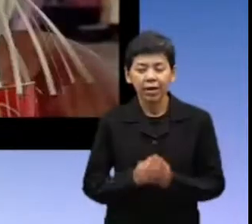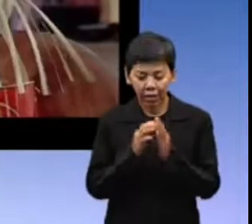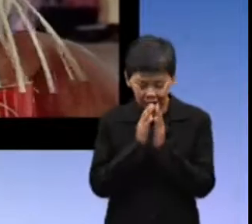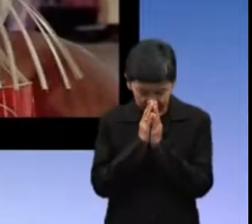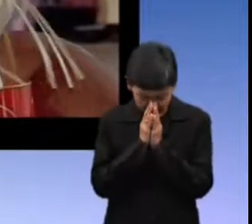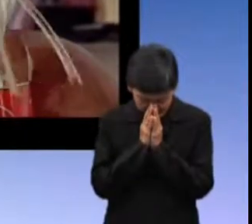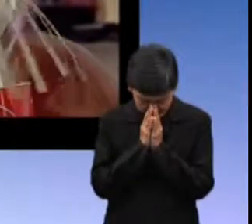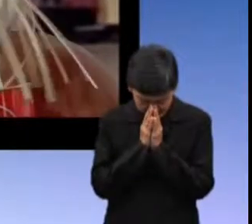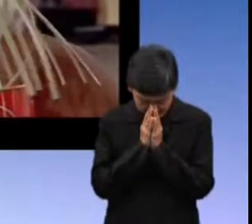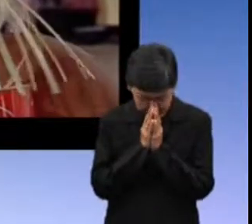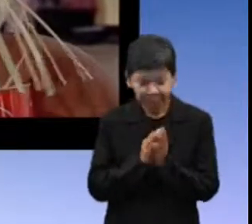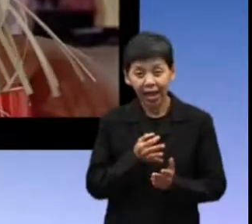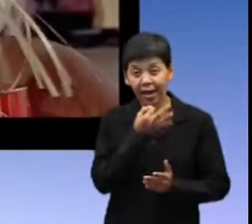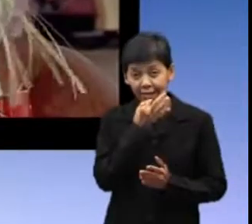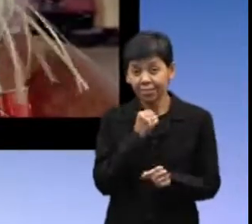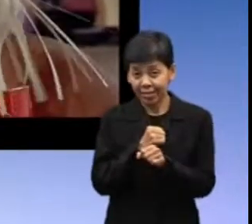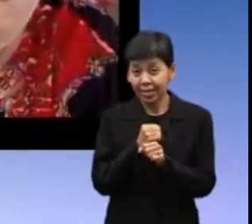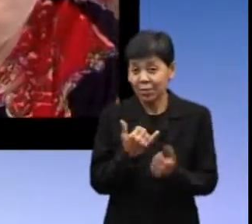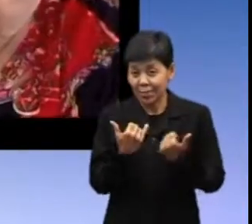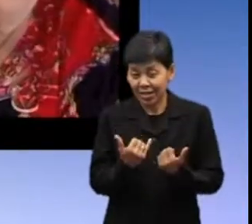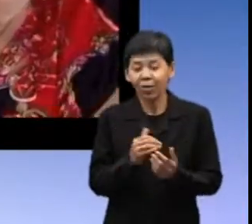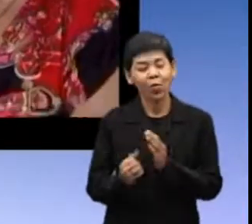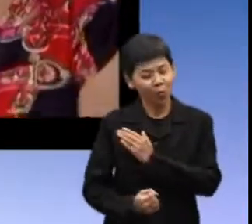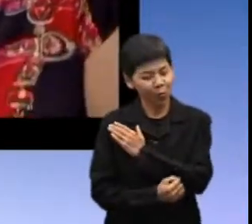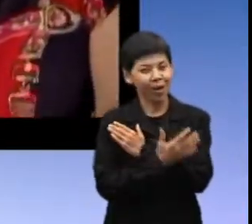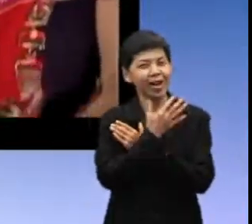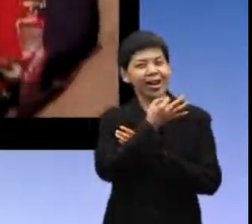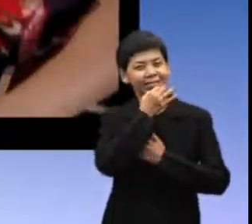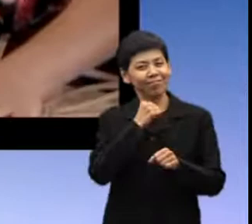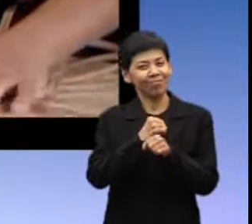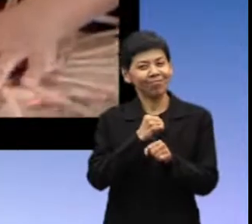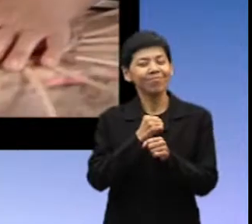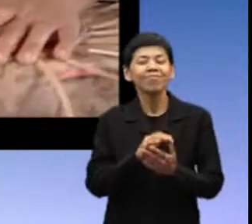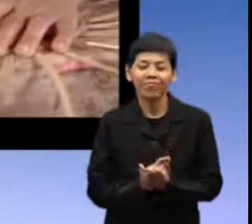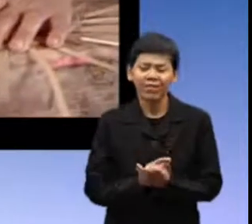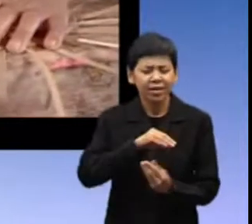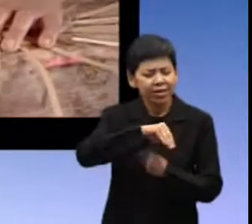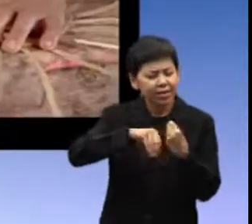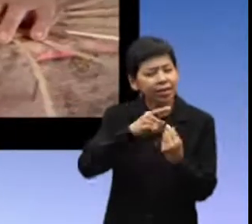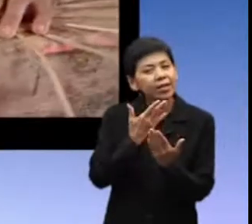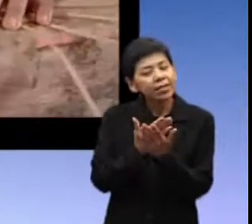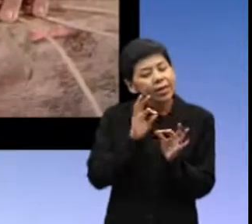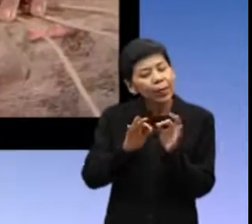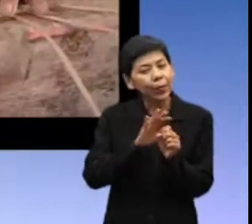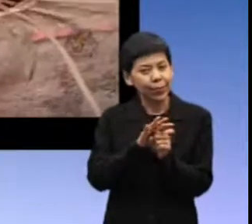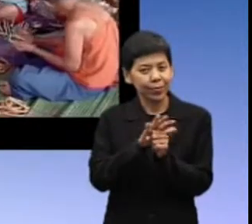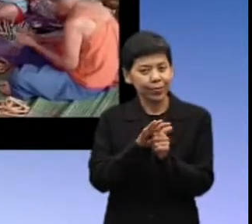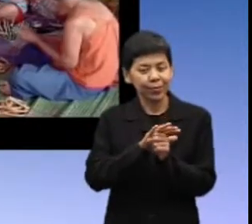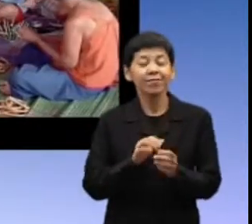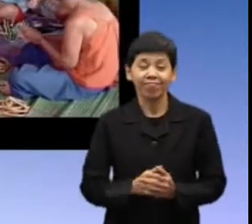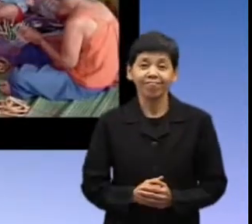สวัสดีครับท่านผู้ชมสร้างงานสร้างอาชีพกลับมาสร้างโอกาสในการทำมาหากินในยุคเศรษฐกิจพอเพียงอีกครั้งนะ